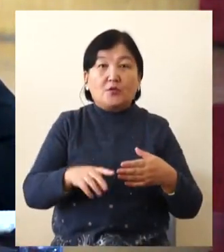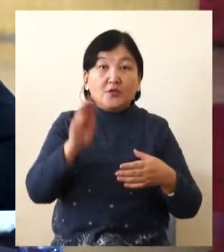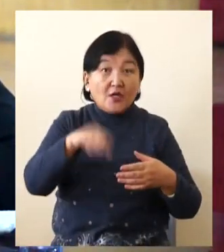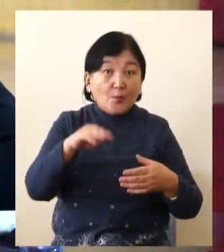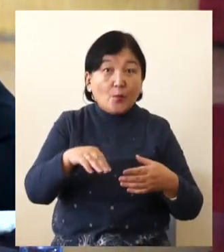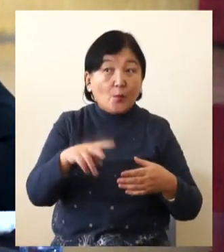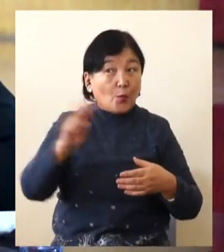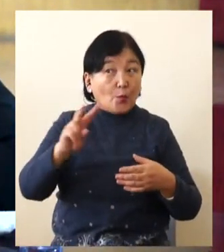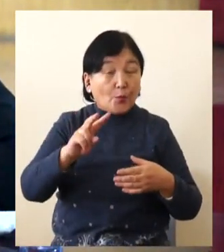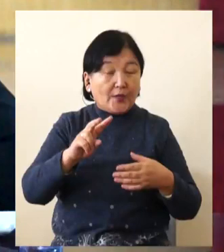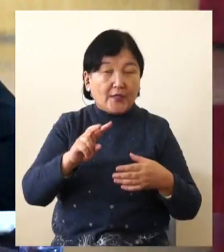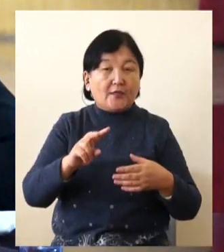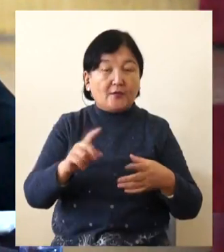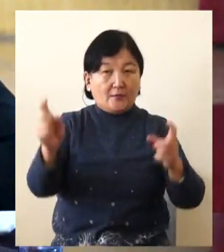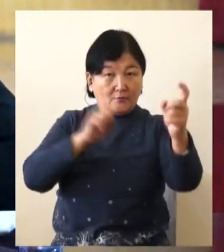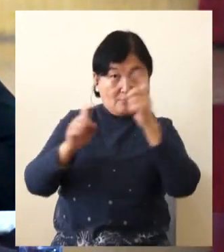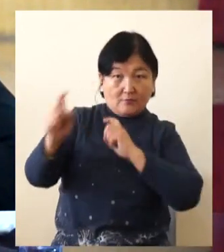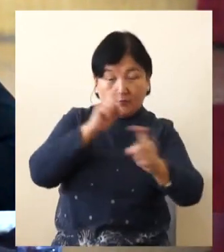тийм үгүй гэж хилэлцдэг болно.